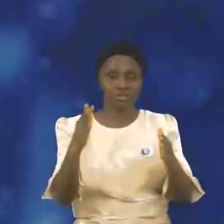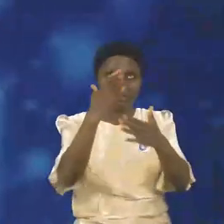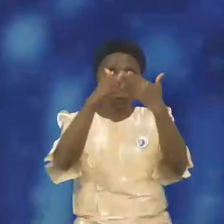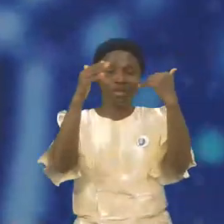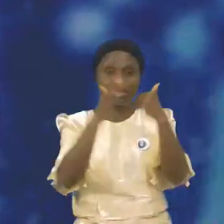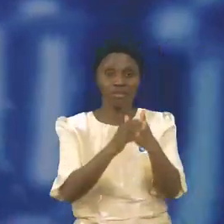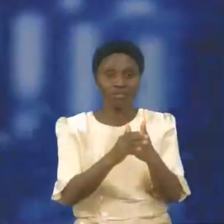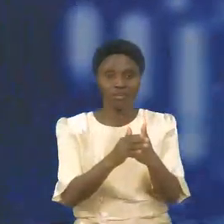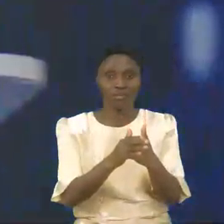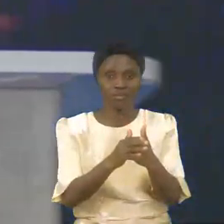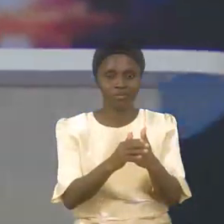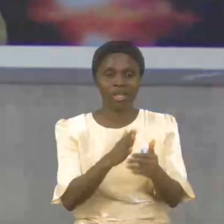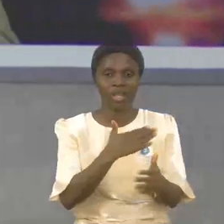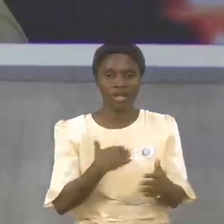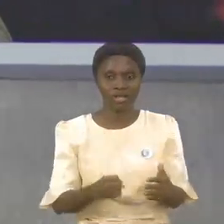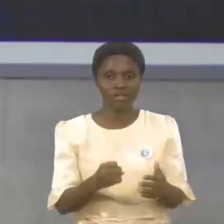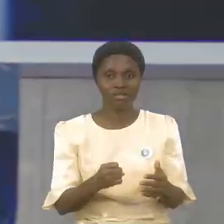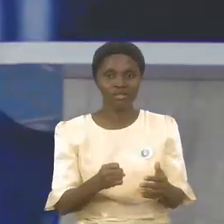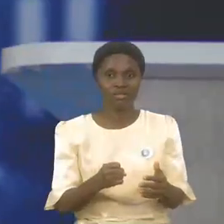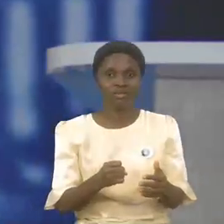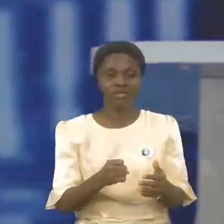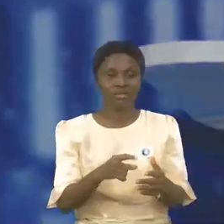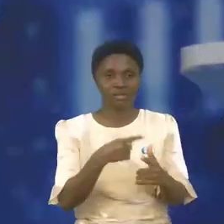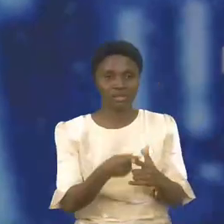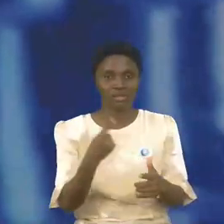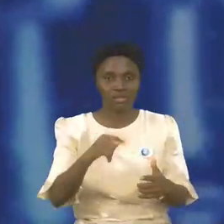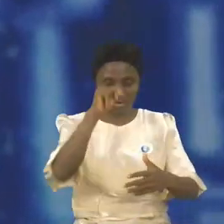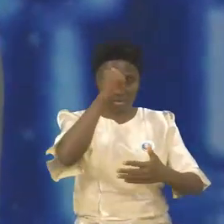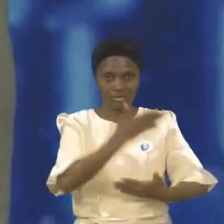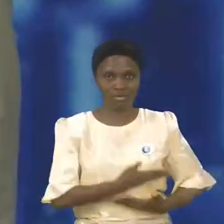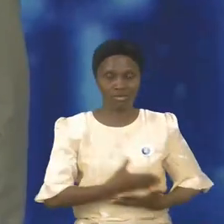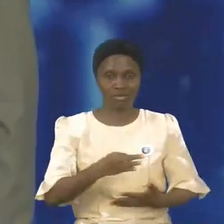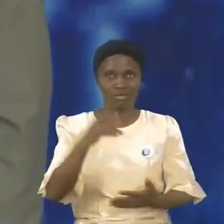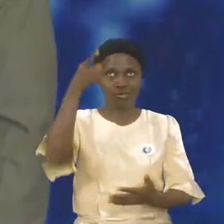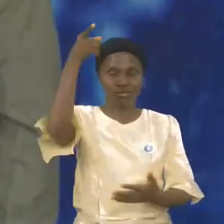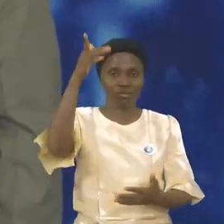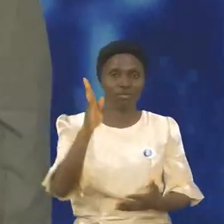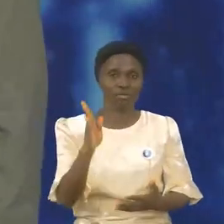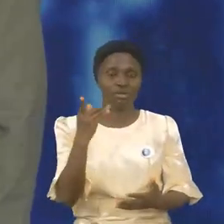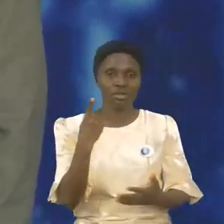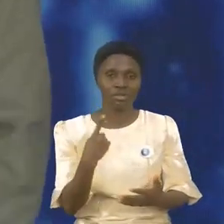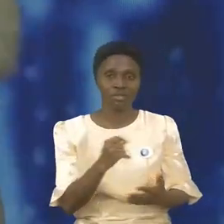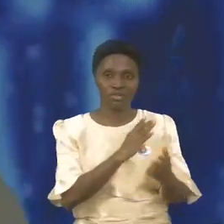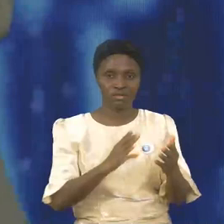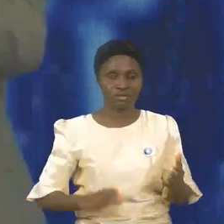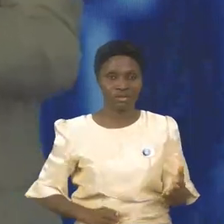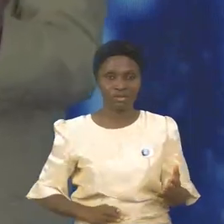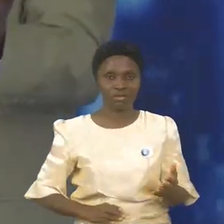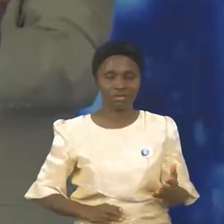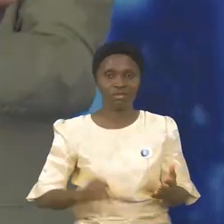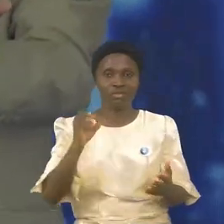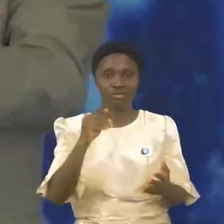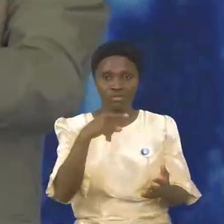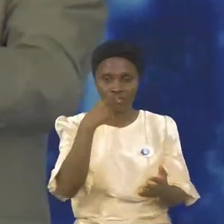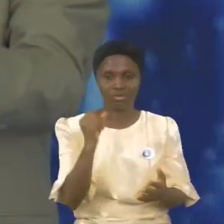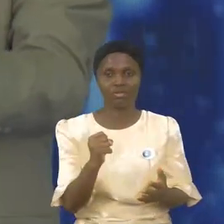mes vidéos nocturnes et voici sur les nuées des cieux arrivant quelqu'un de semblable à un fils de l'homme et s'en va Saver